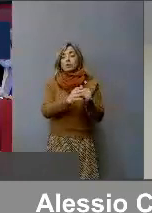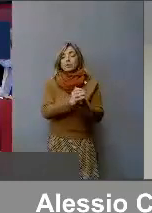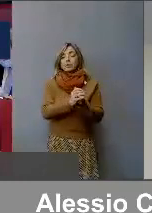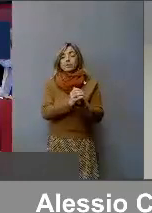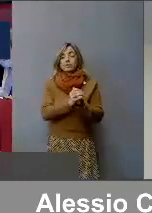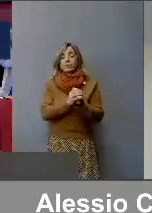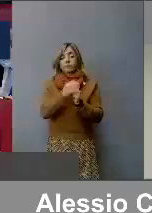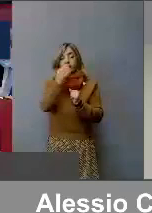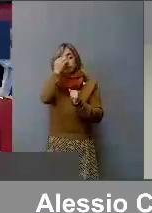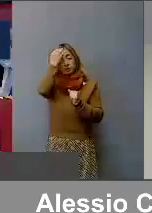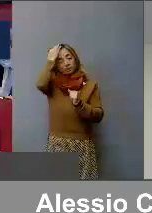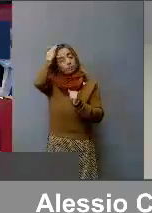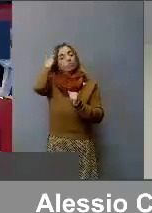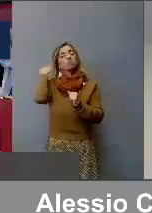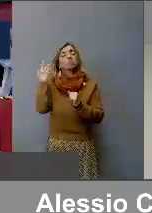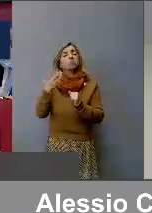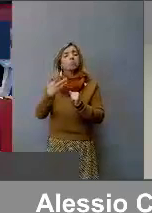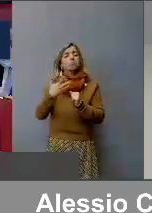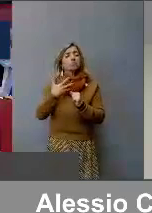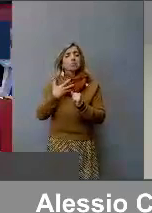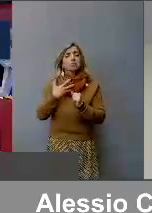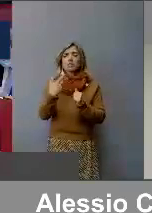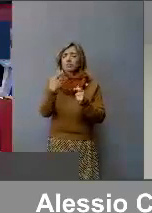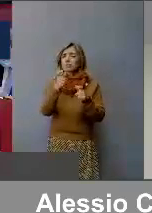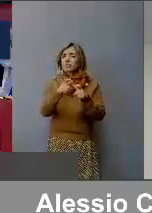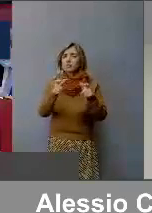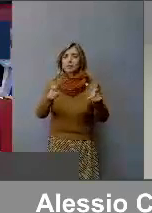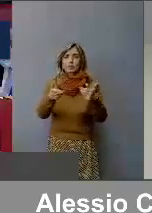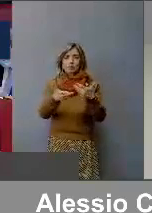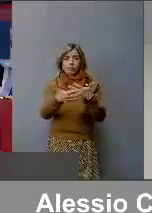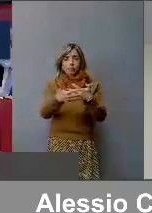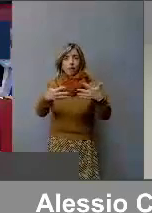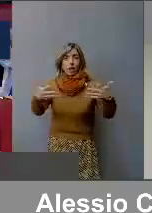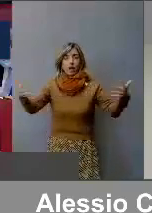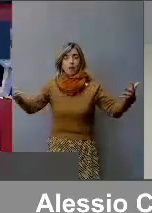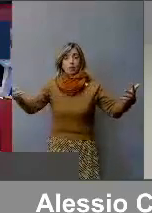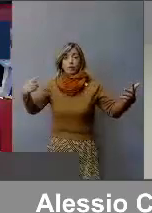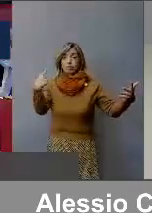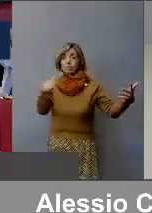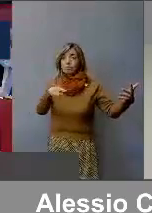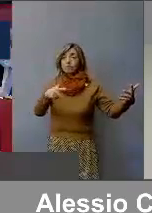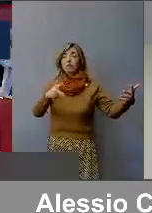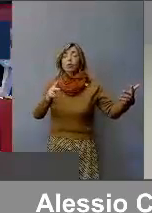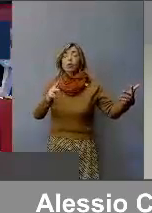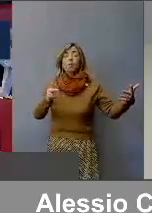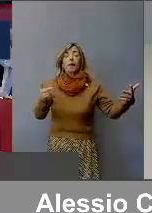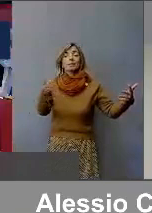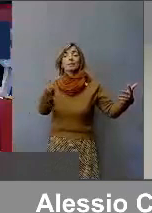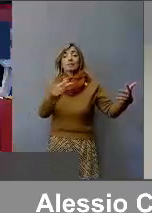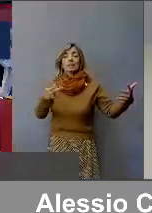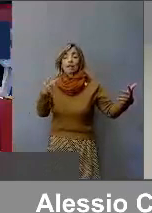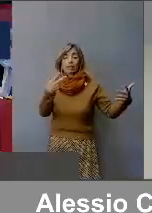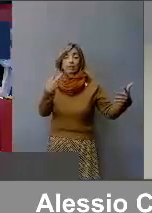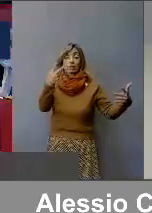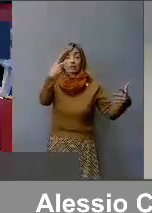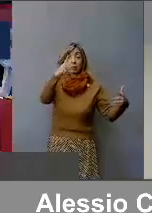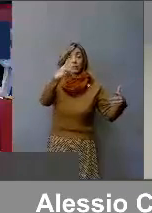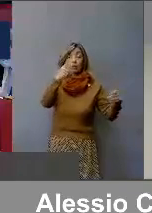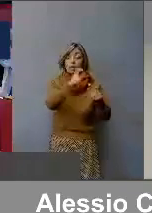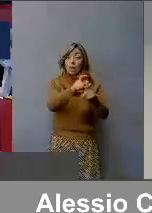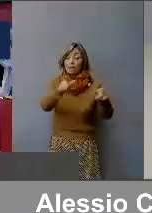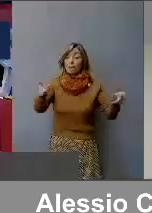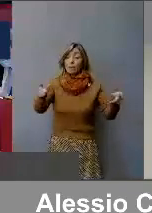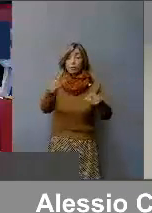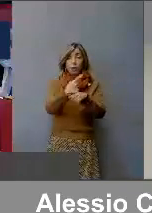visione più ampia e quindi più servizi e più affiancamento alle persone con i loro bisogni poi